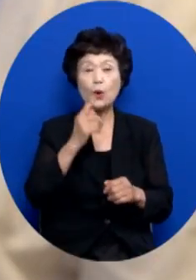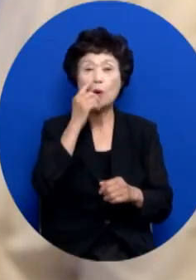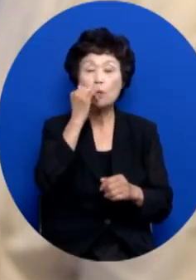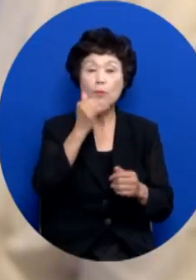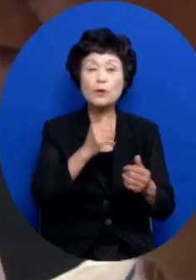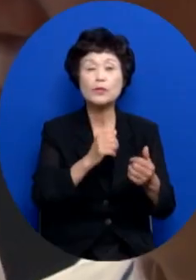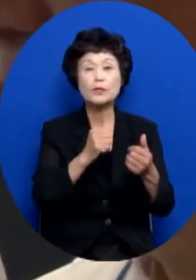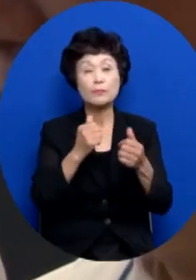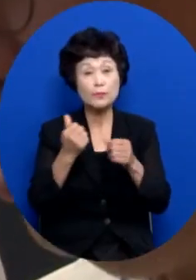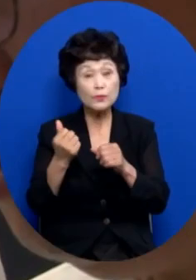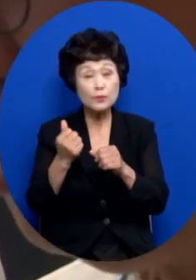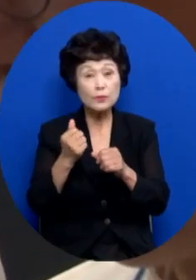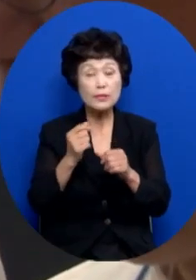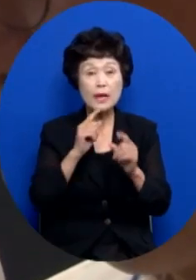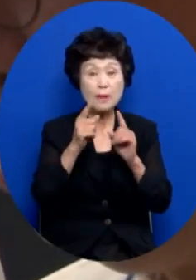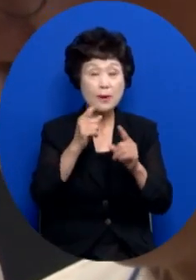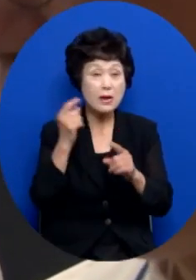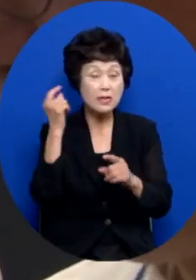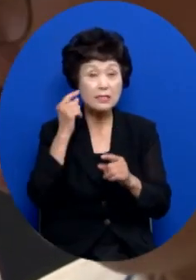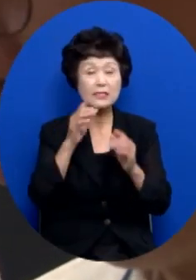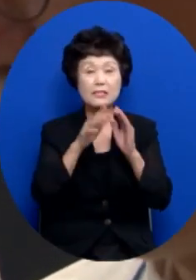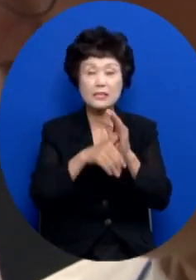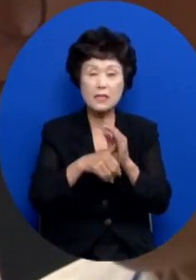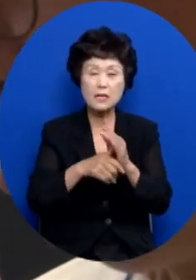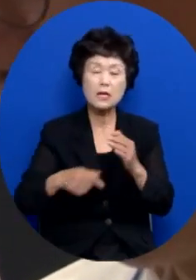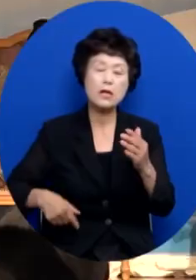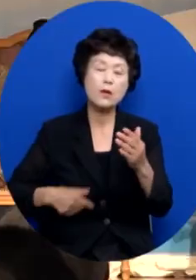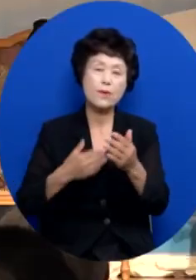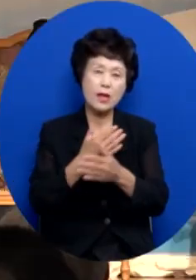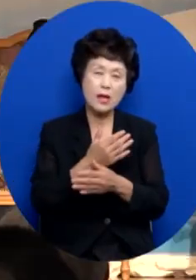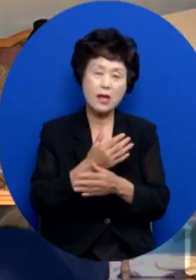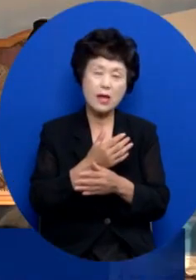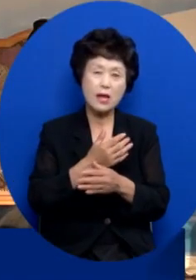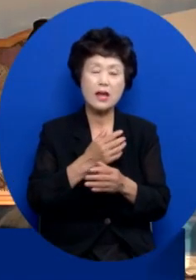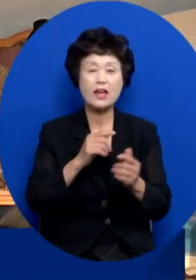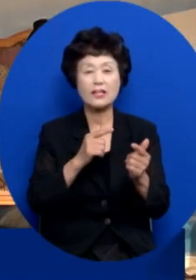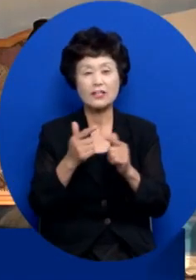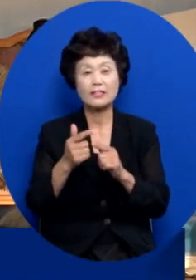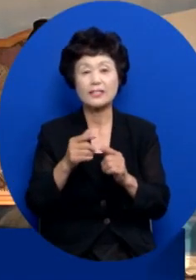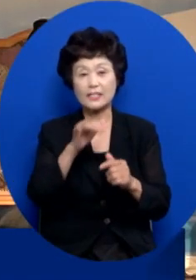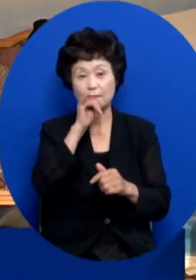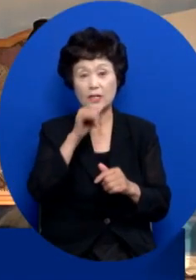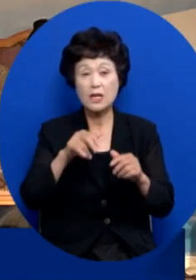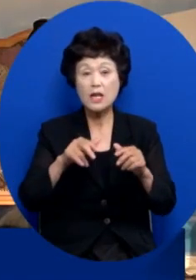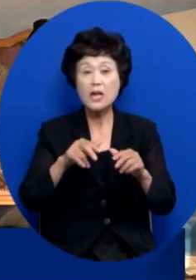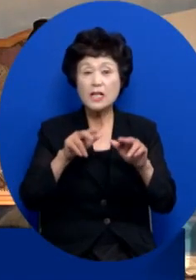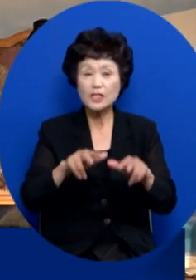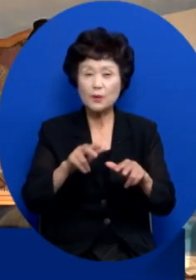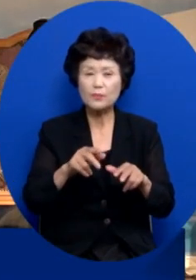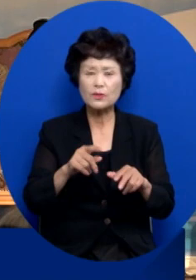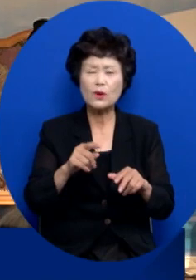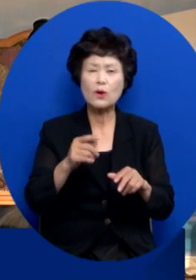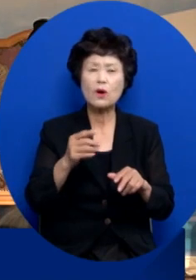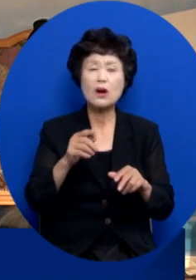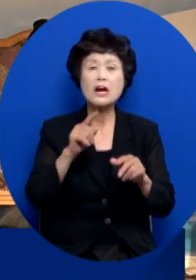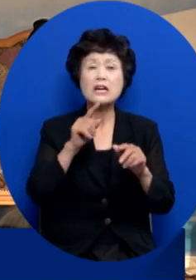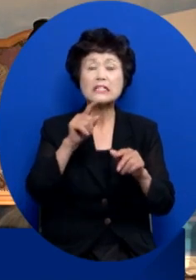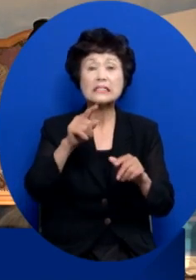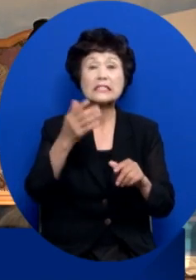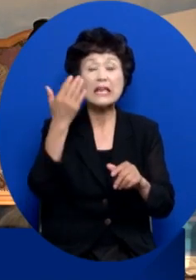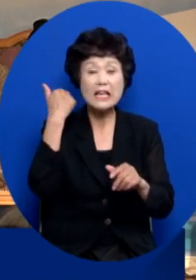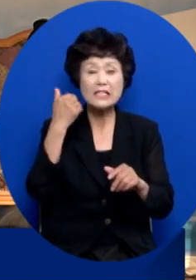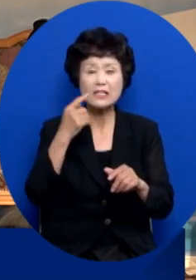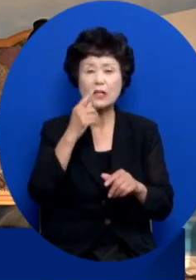흘리며 인도자에 따라 회개의 기도를 올려드립니다. 지금도 그때 우리 어머니의 마지막 기도 소리가 제